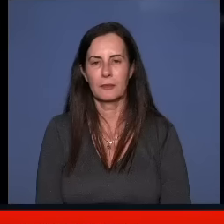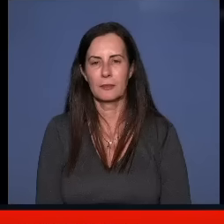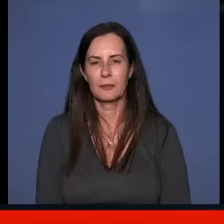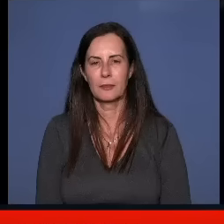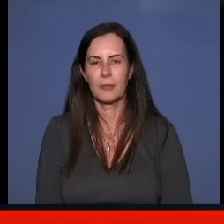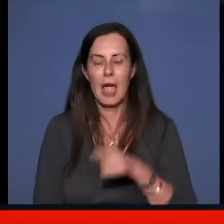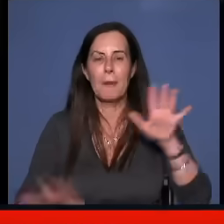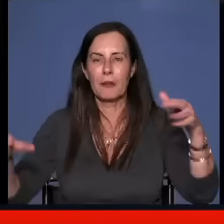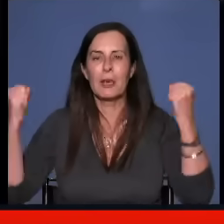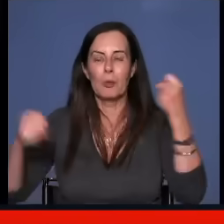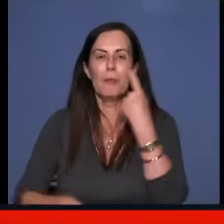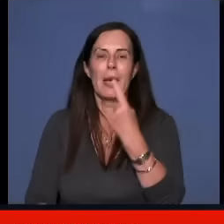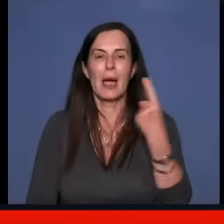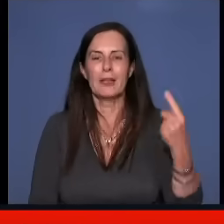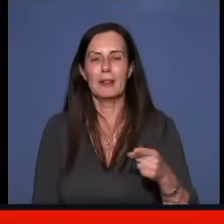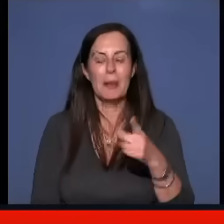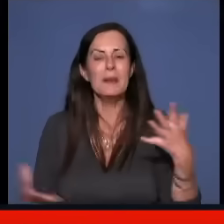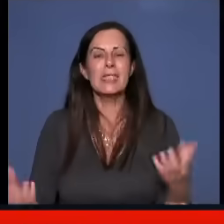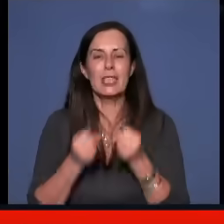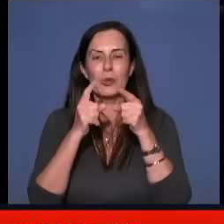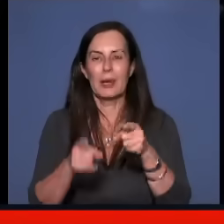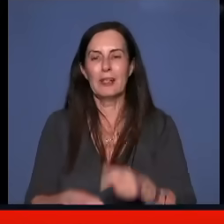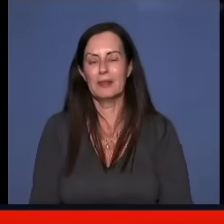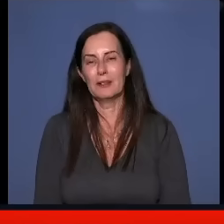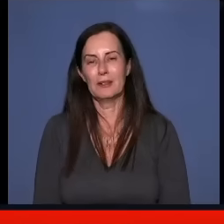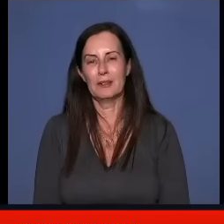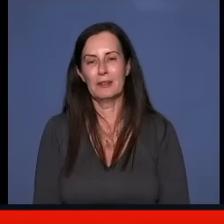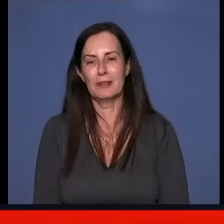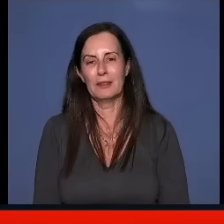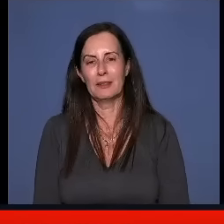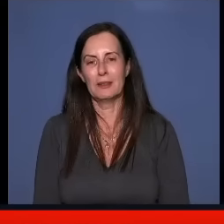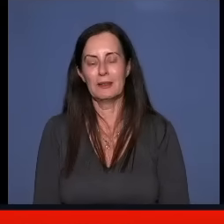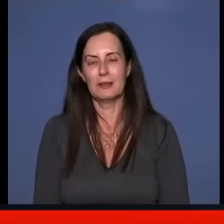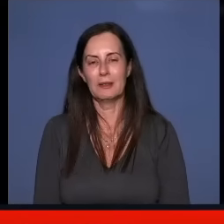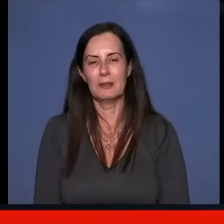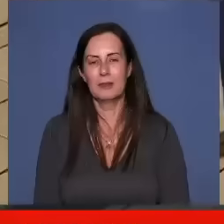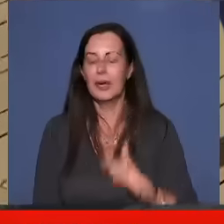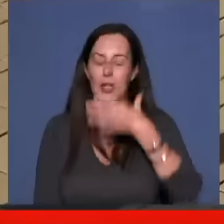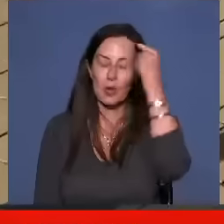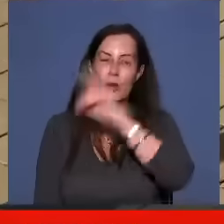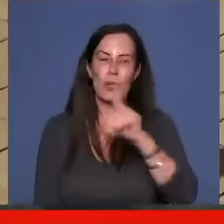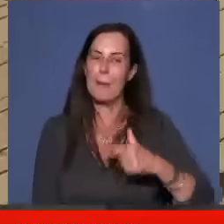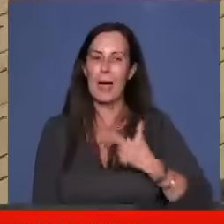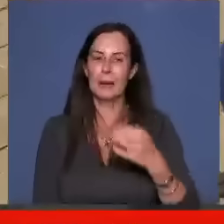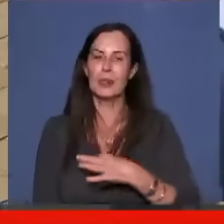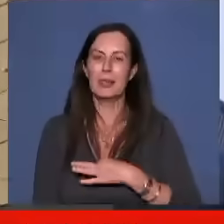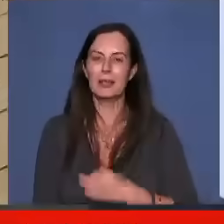הולכים לגיבורים אחד אחד. הם הצילו אותך, אתה מלאך שושו. הם הצילו את החיים, אני אשחרר עולם החיים שלי.